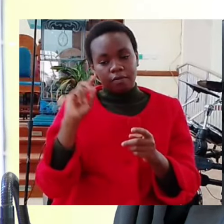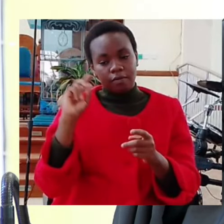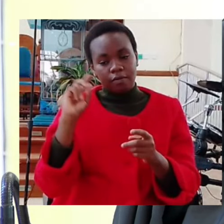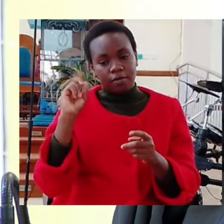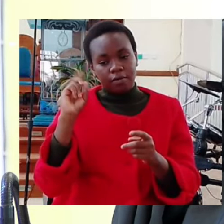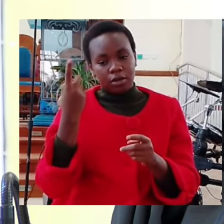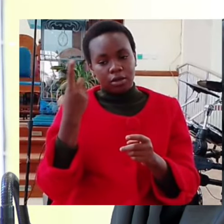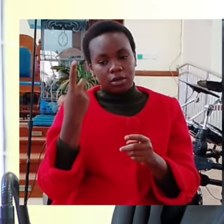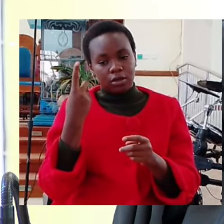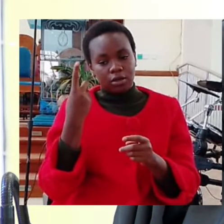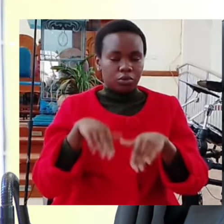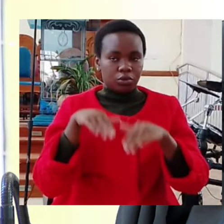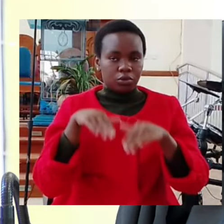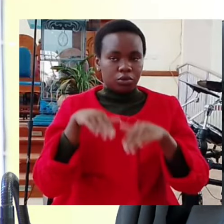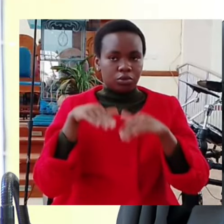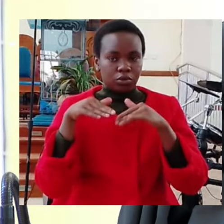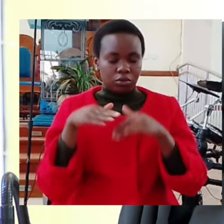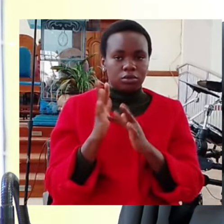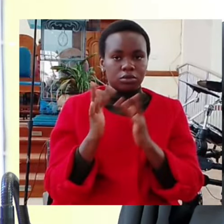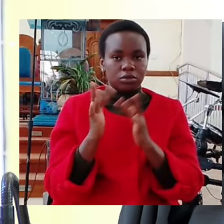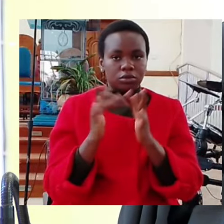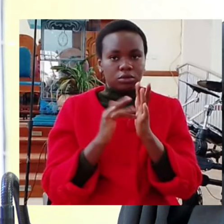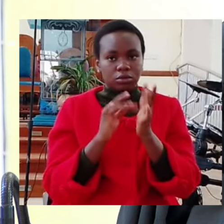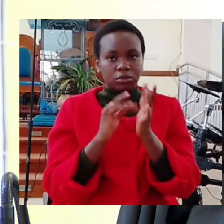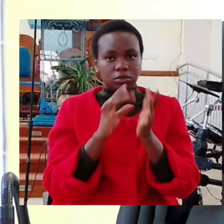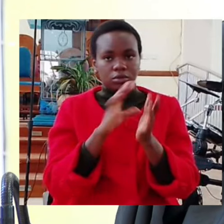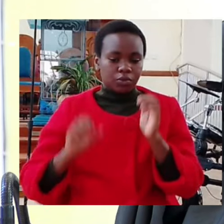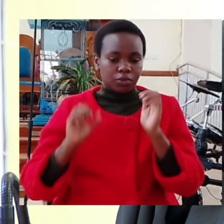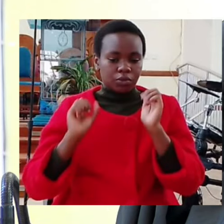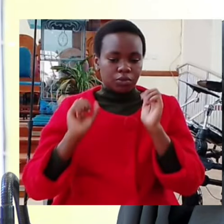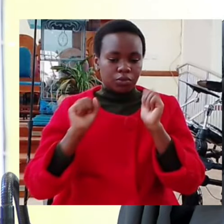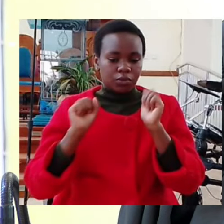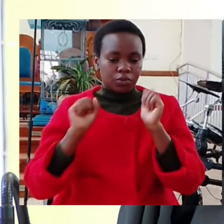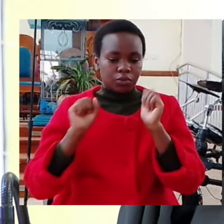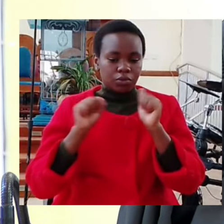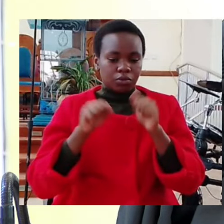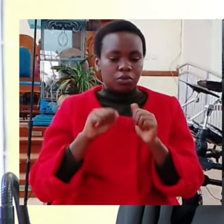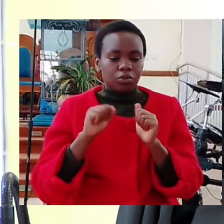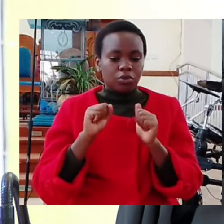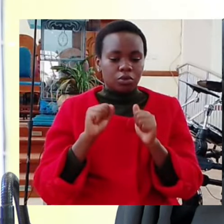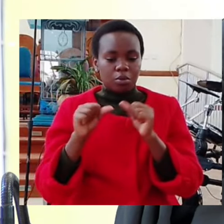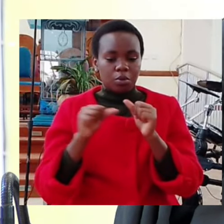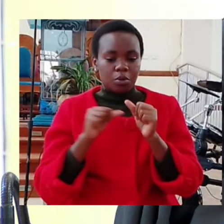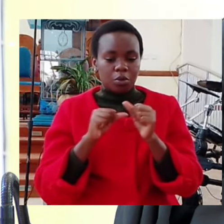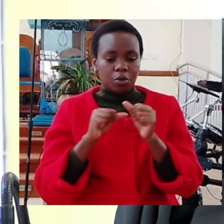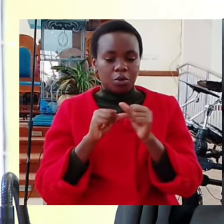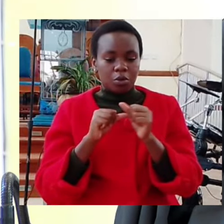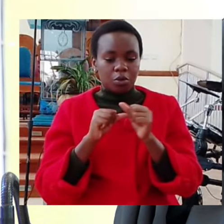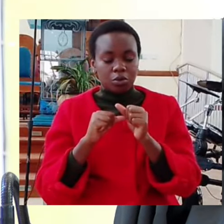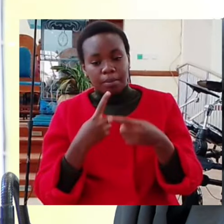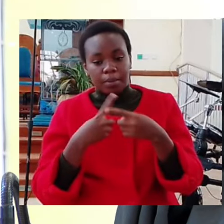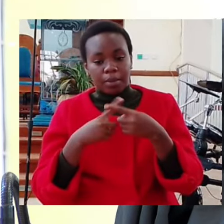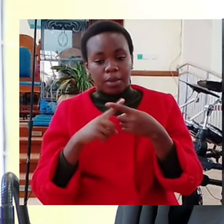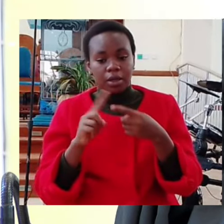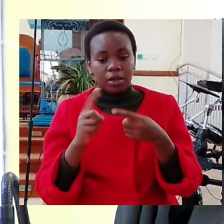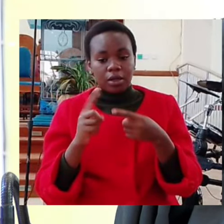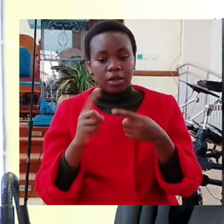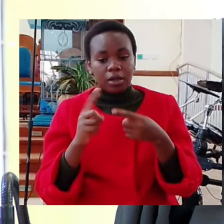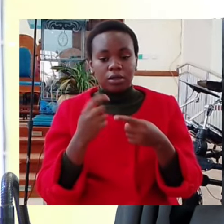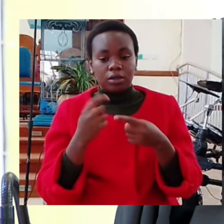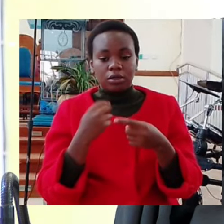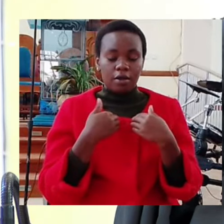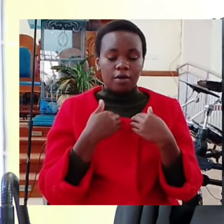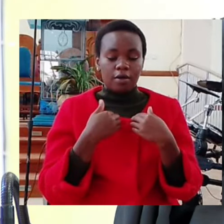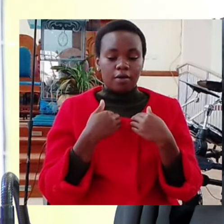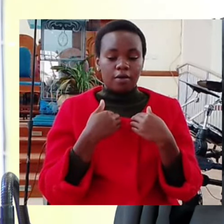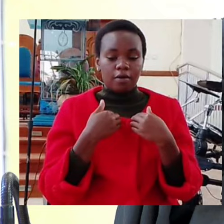Mwathani. Tutirafatara kuerua horo wa mahida. No tuerua tugie na horo wako umaniriria. Reke kiugo gia kugetu